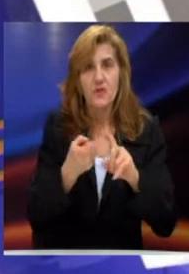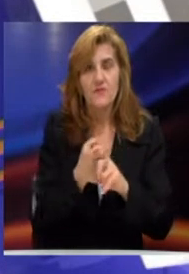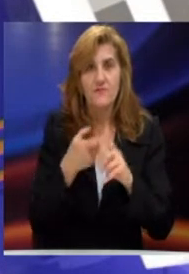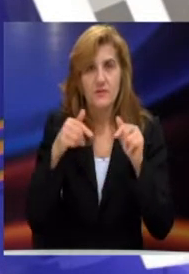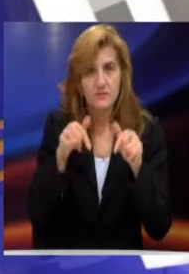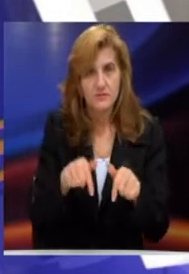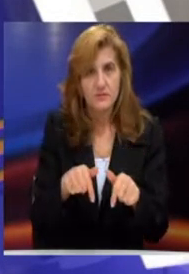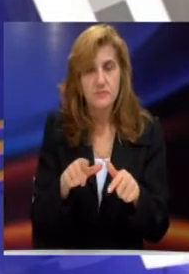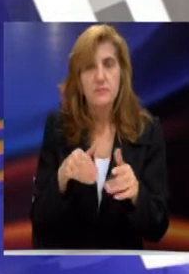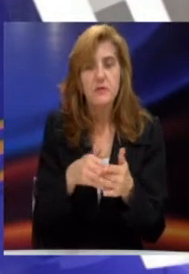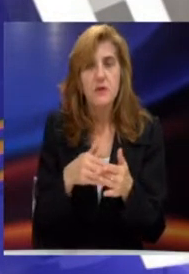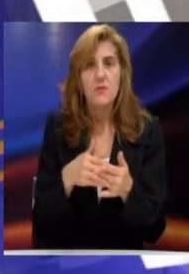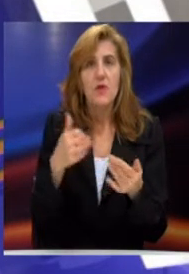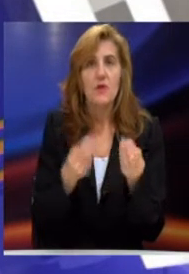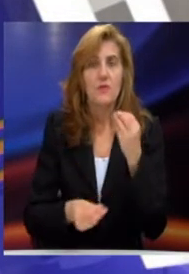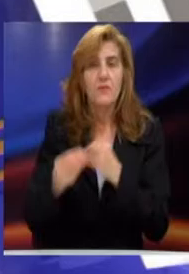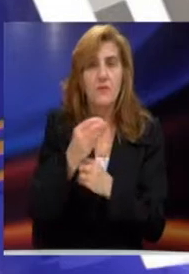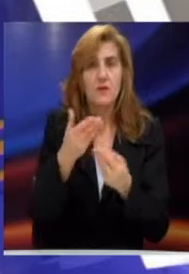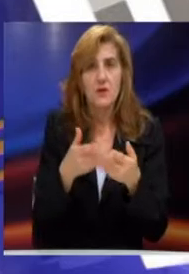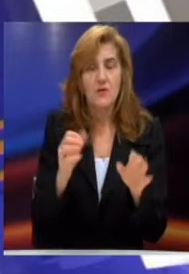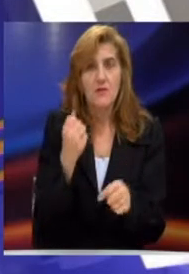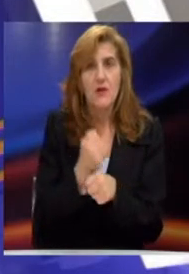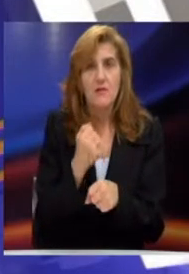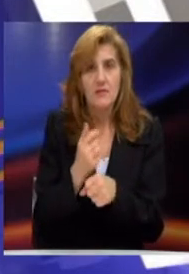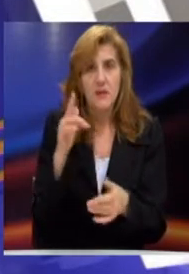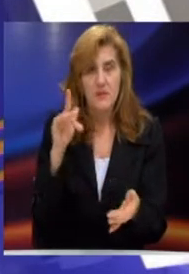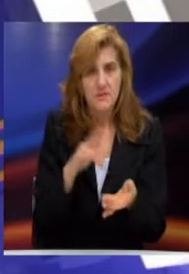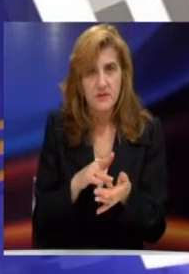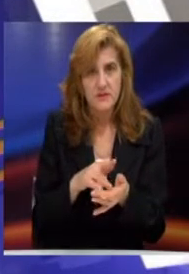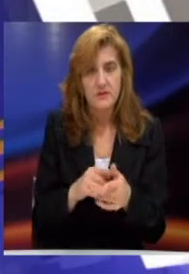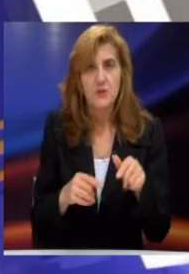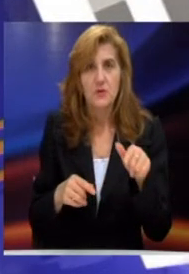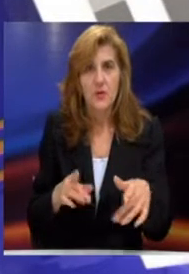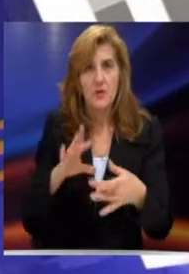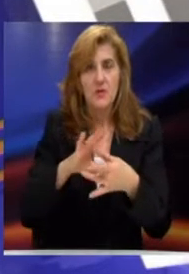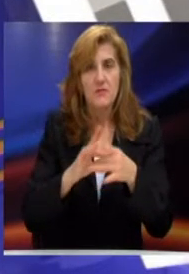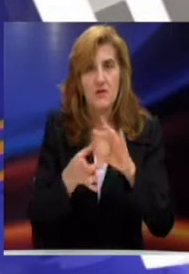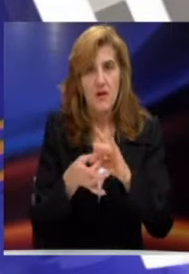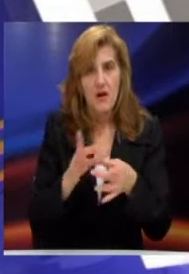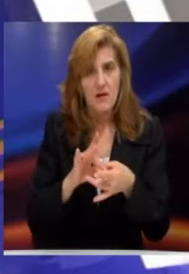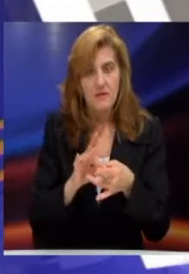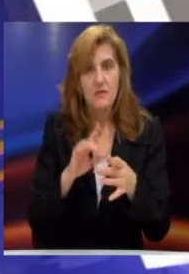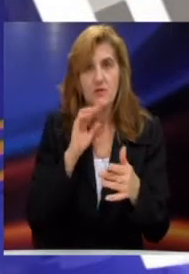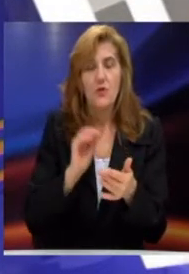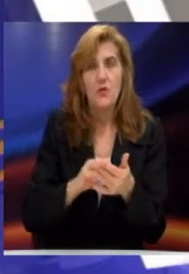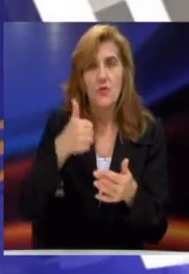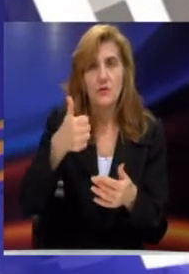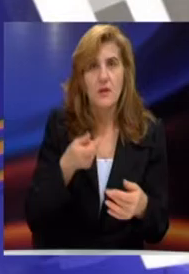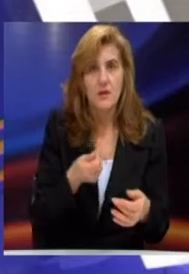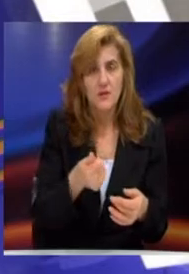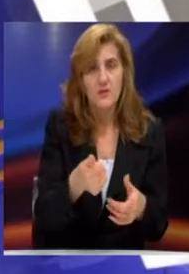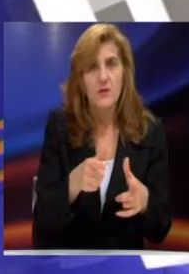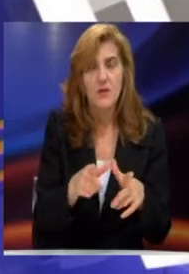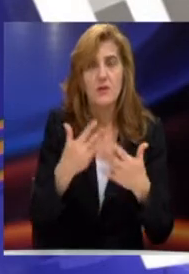ovog kompleksa i da se otvaraju nova radna mesta. Novi maloprodajni lanac na tržištu Shopping Retail Park predstavlja još jednu investiciju